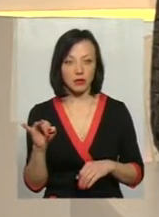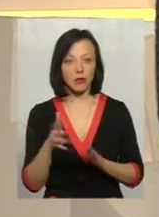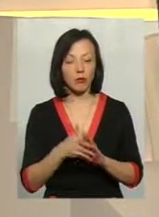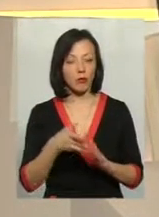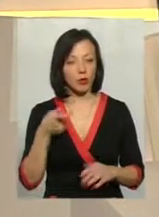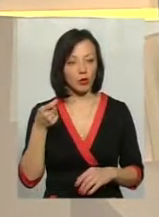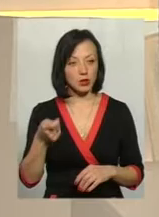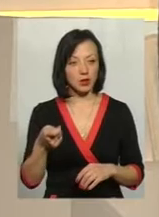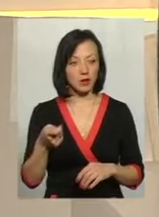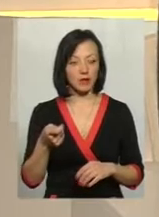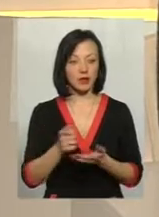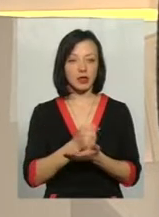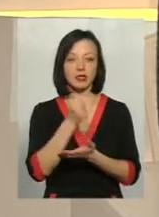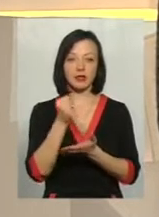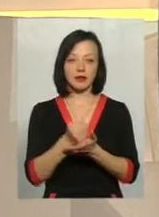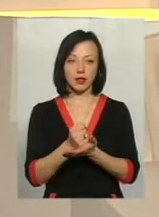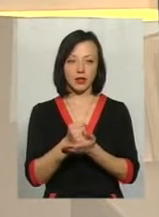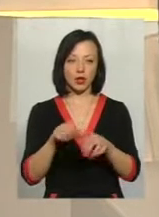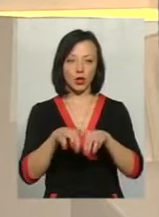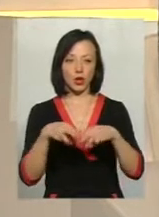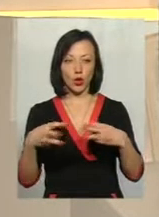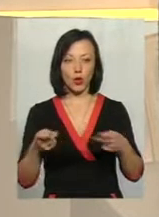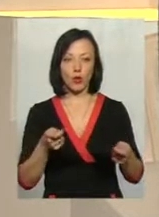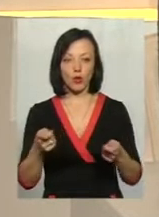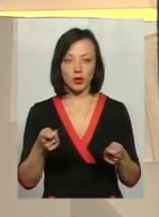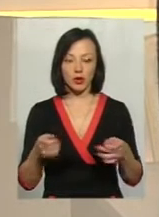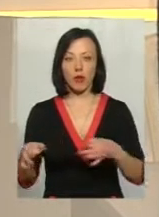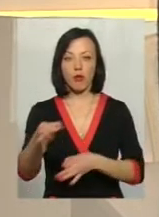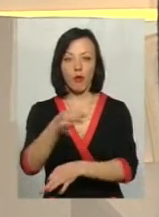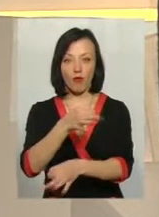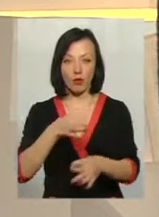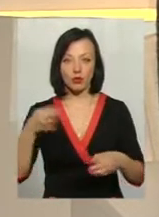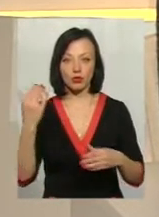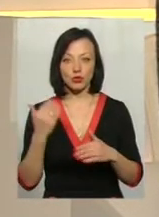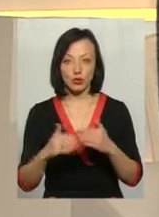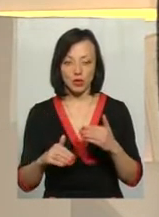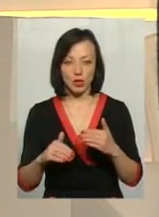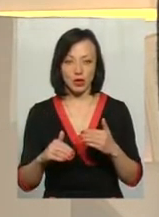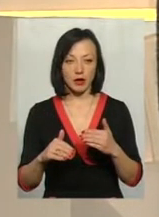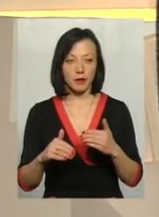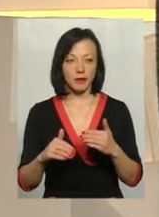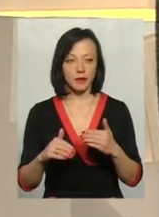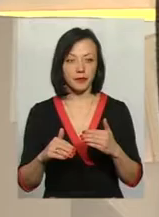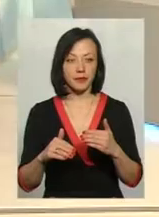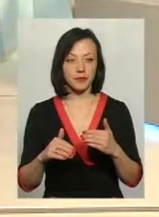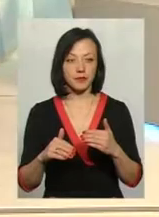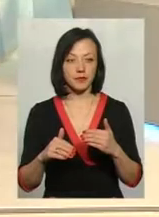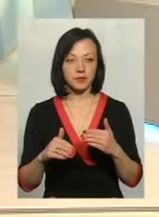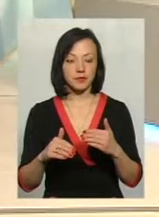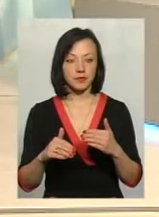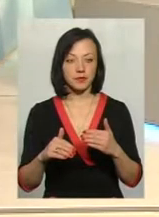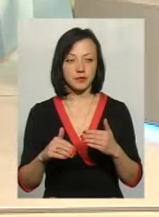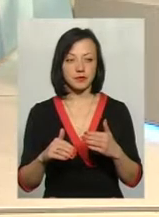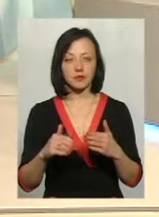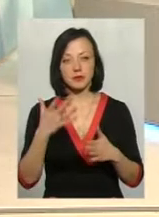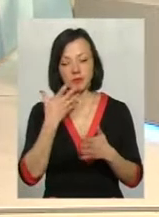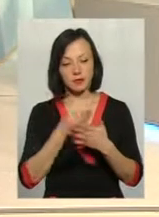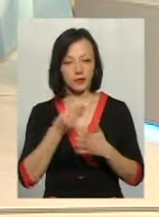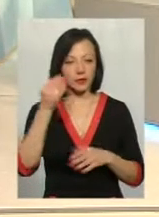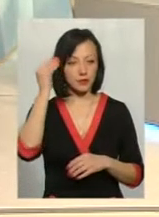подав на затвердження уряду обговорений вже в той, власне,